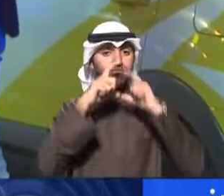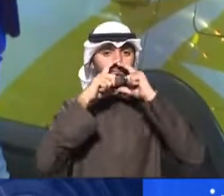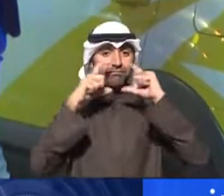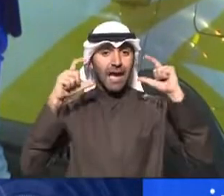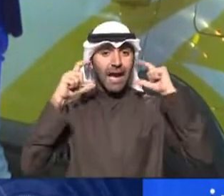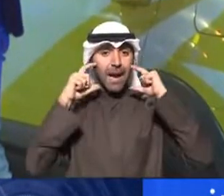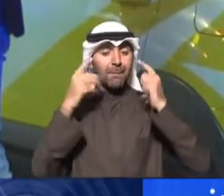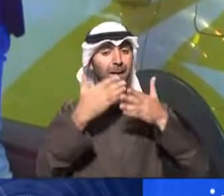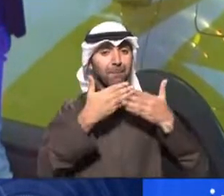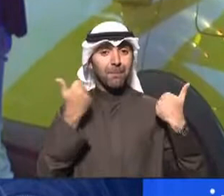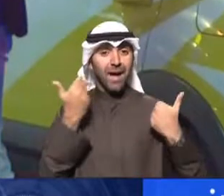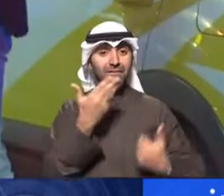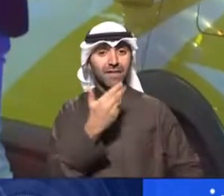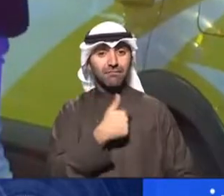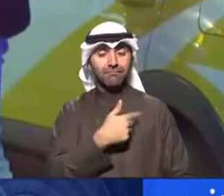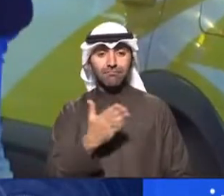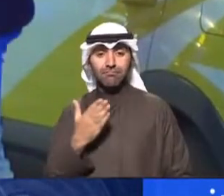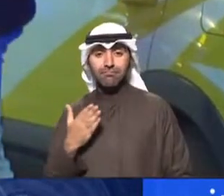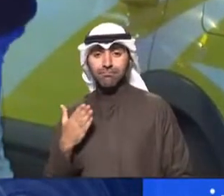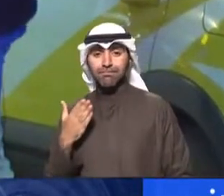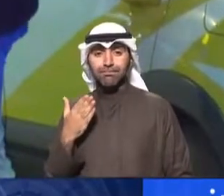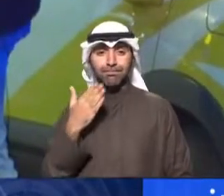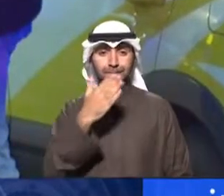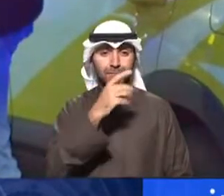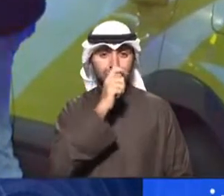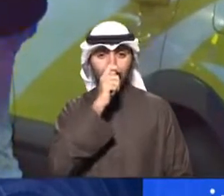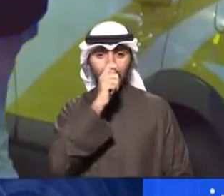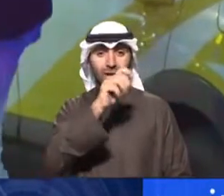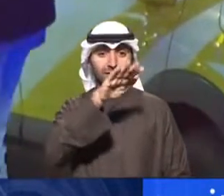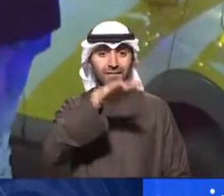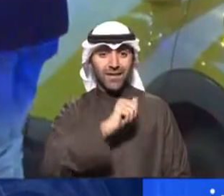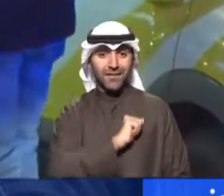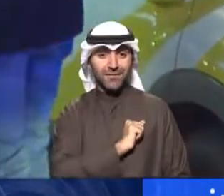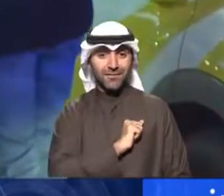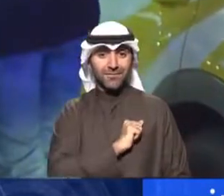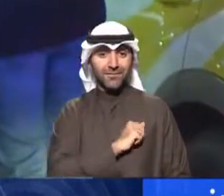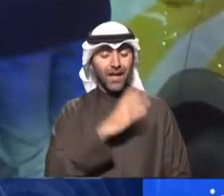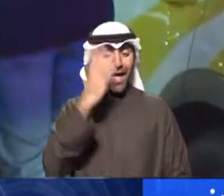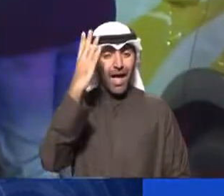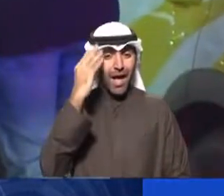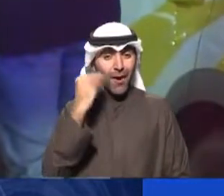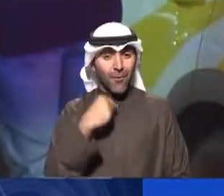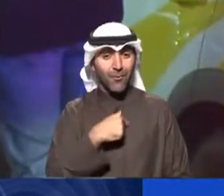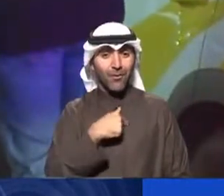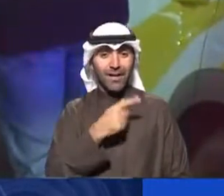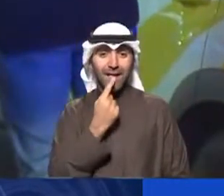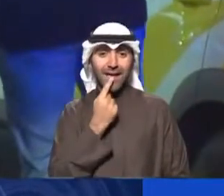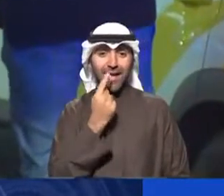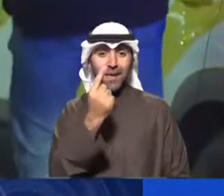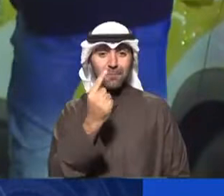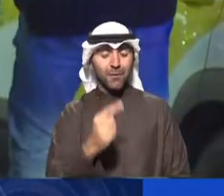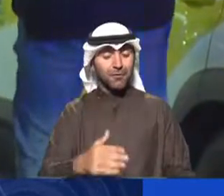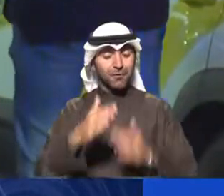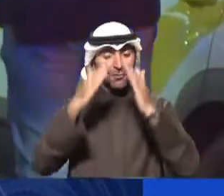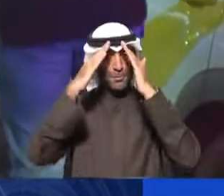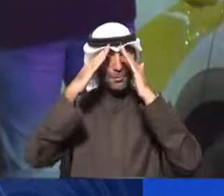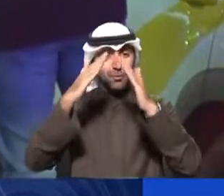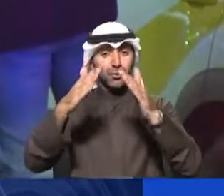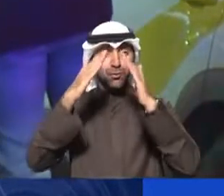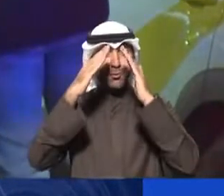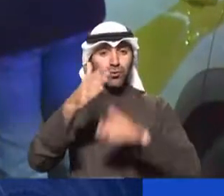المحلات التجارية والمجمعات التجارية والمواطنين بشكل عام؟ نشكر من تعاون معنا وأغلق محله والتزم